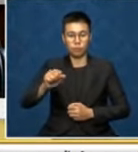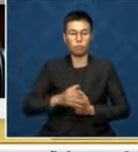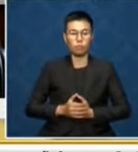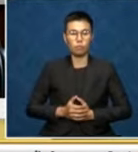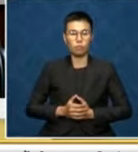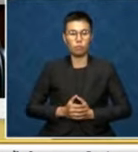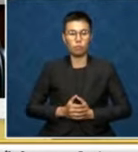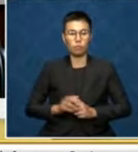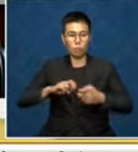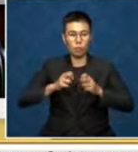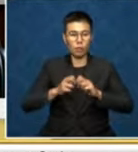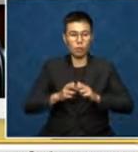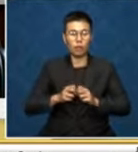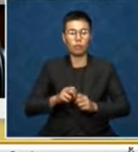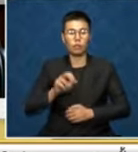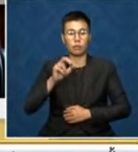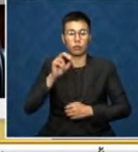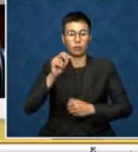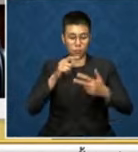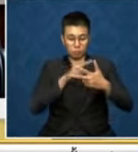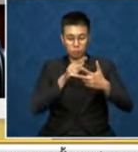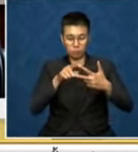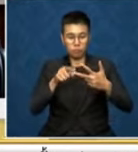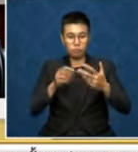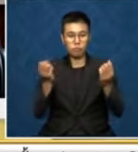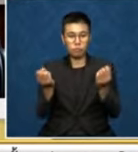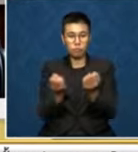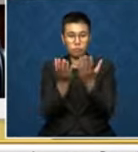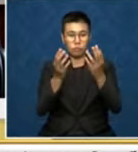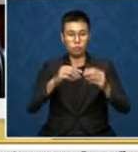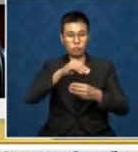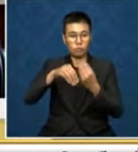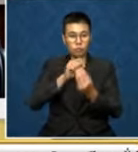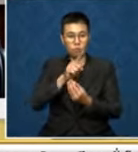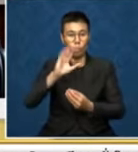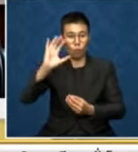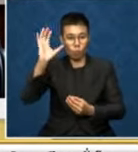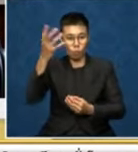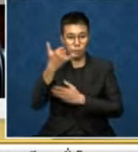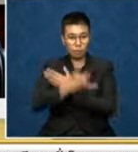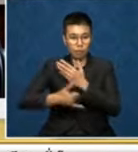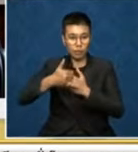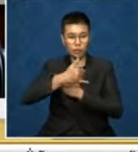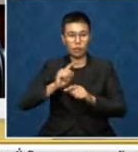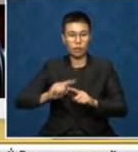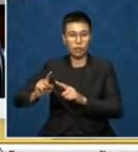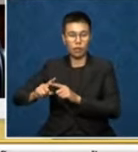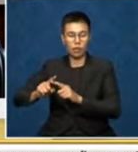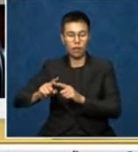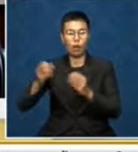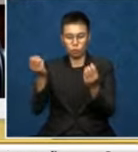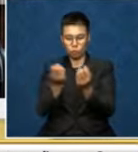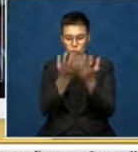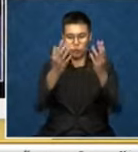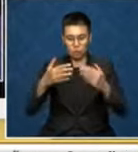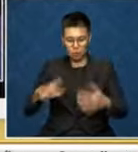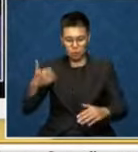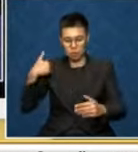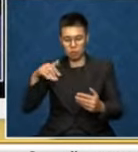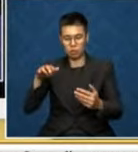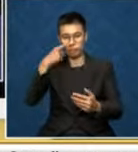ปัญหาใหญ่3เรื่องครับที่กำลังส่งผลกระทบต่อเศรษฐกิจโลกและส่งผลกระทบต่อเนื่องถึงเศรษฐกิจไทยอย่างหลีกเลี่ยงไม่